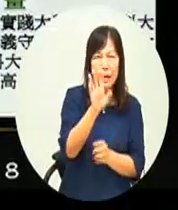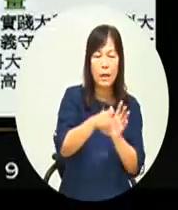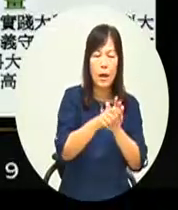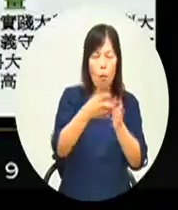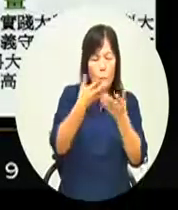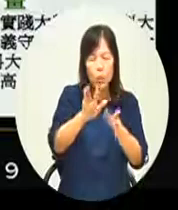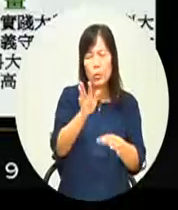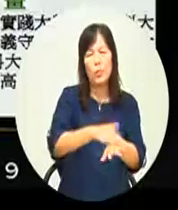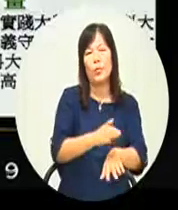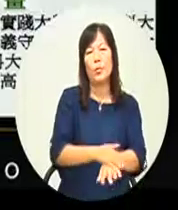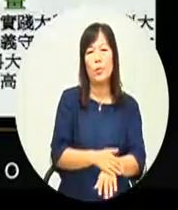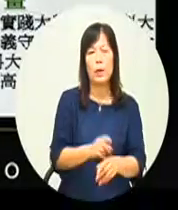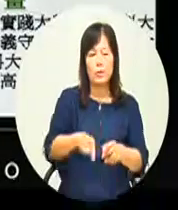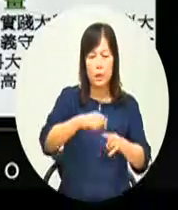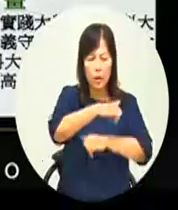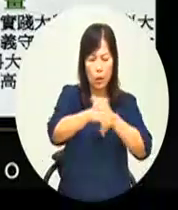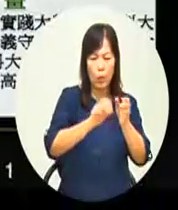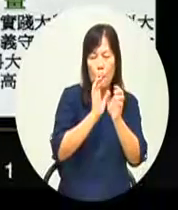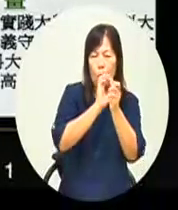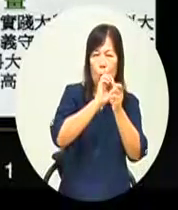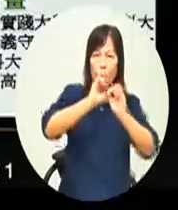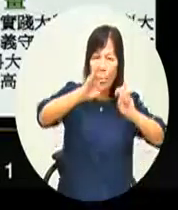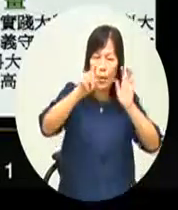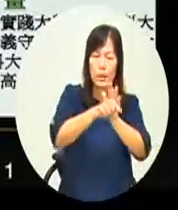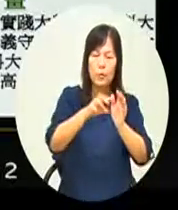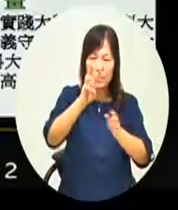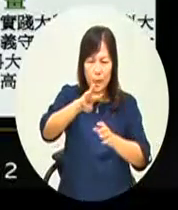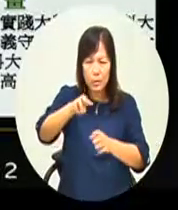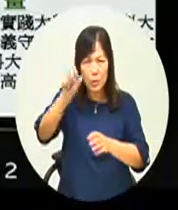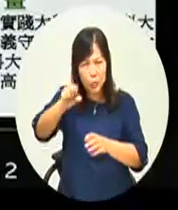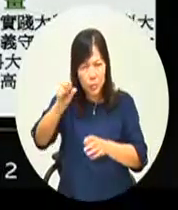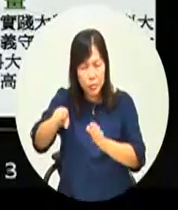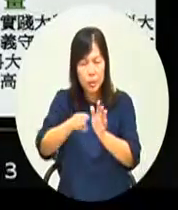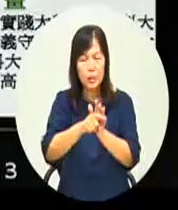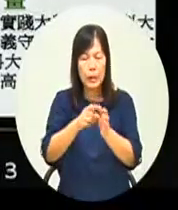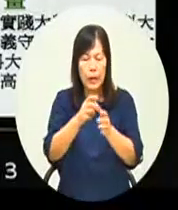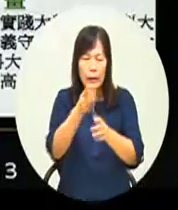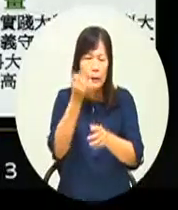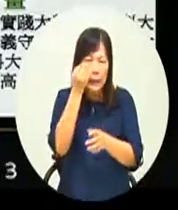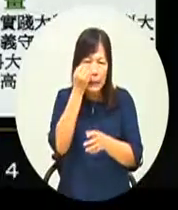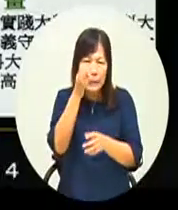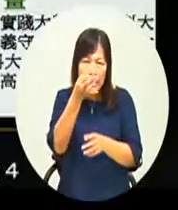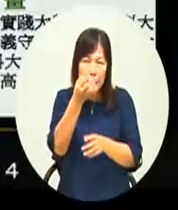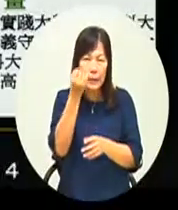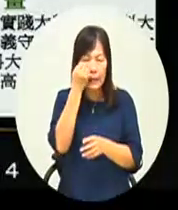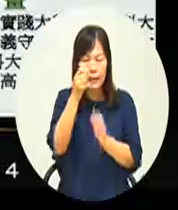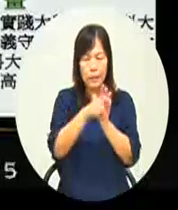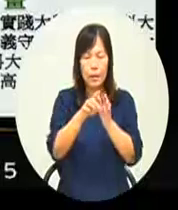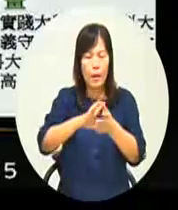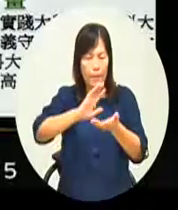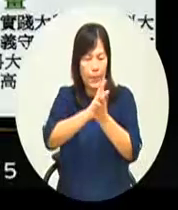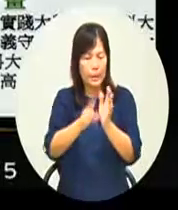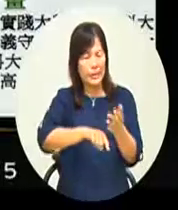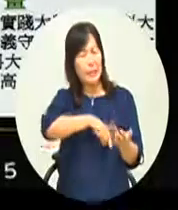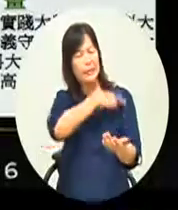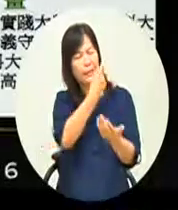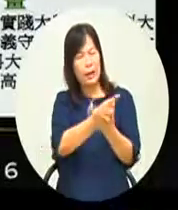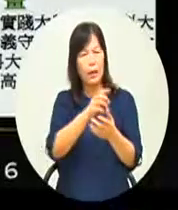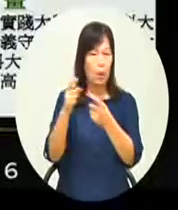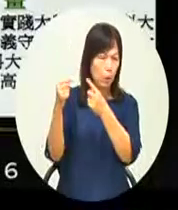钱哦。局长，这个一场活动推广下来，可能是3000-5000不到的预算。那怎么样去做更大量、更持续的